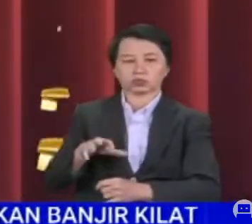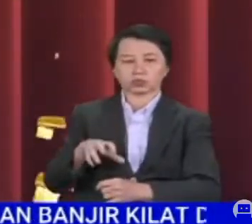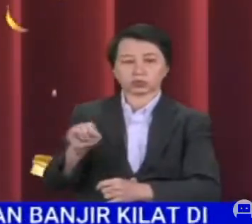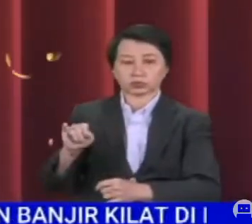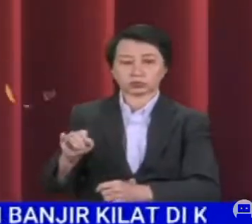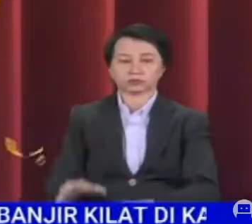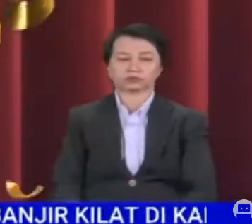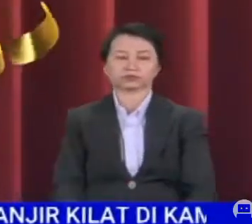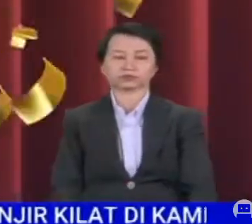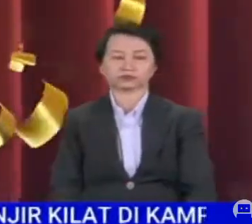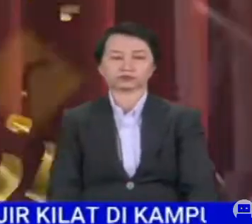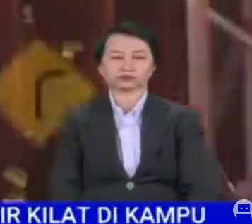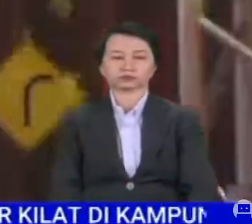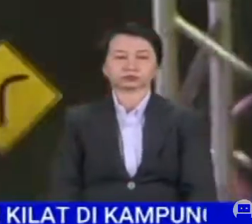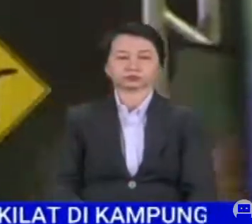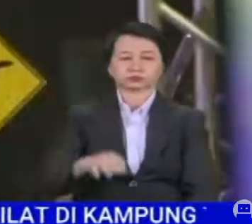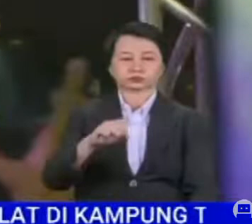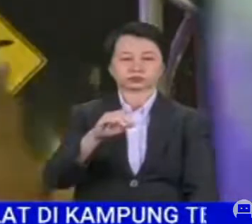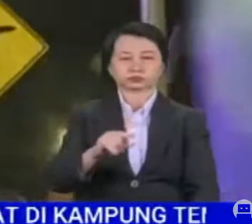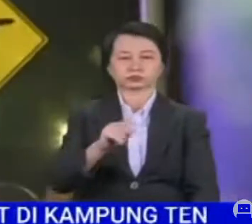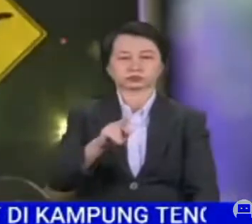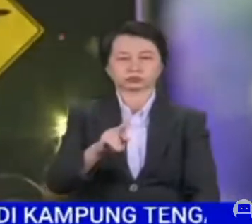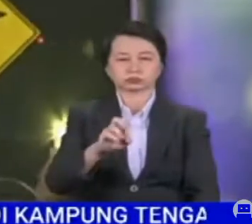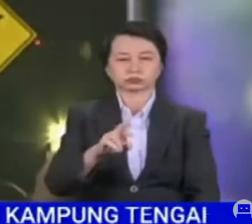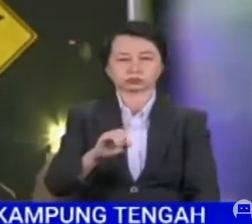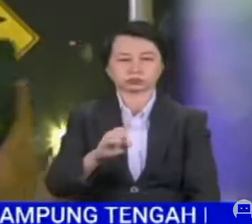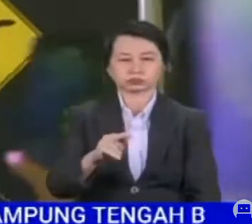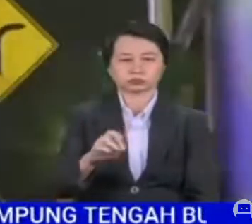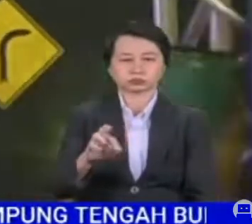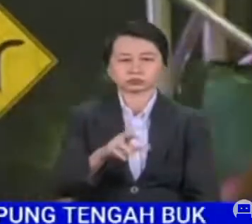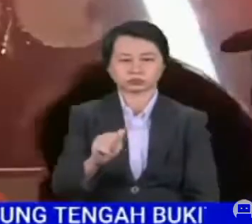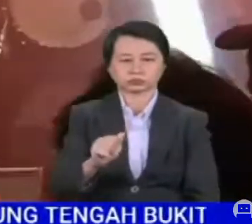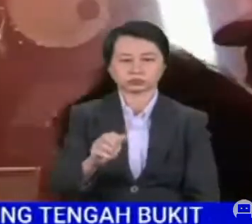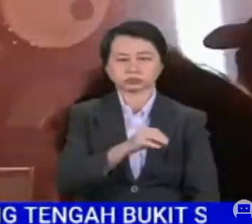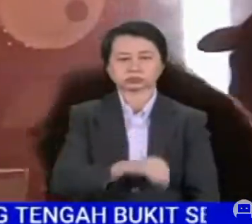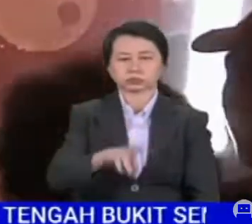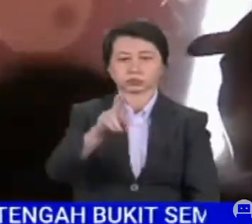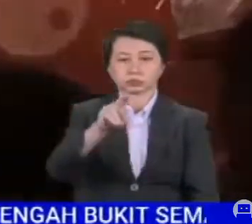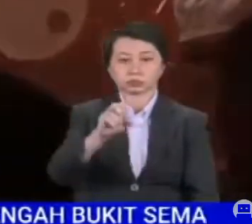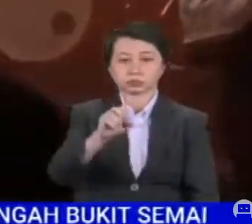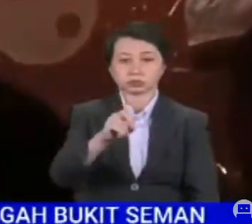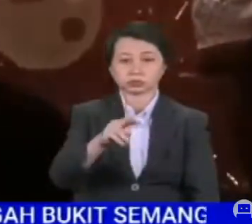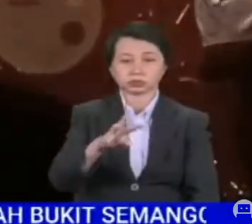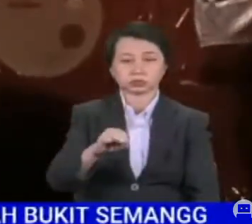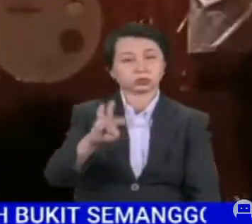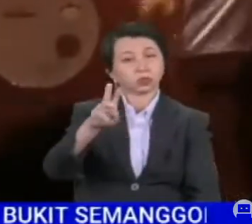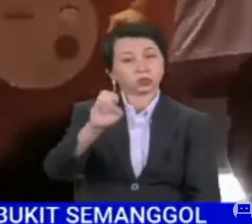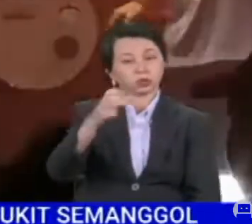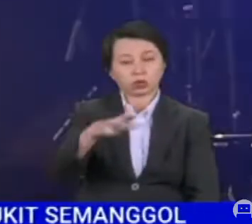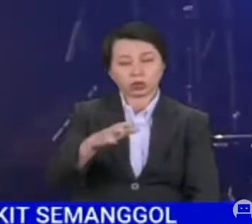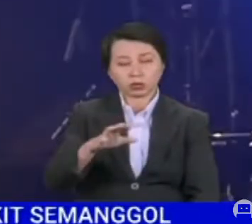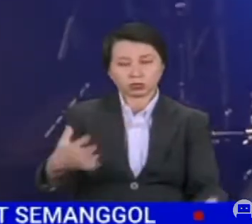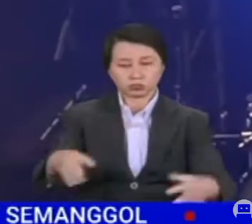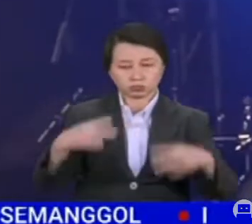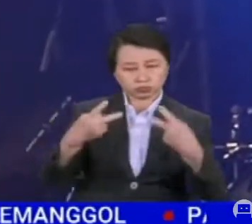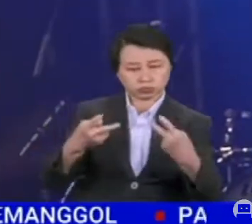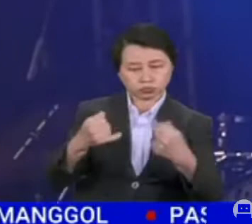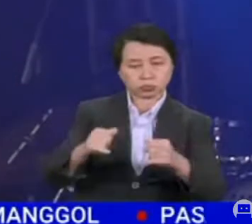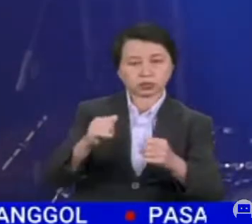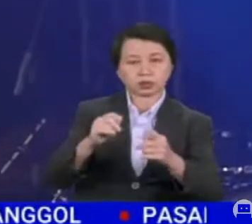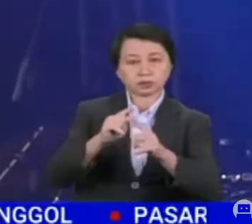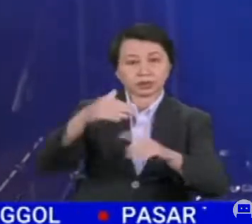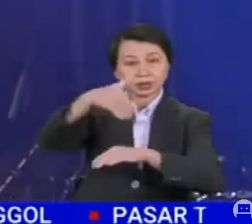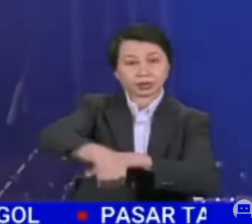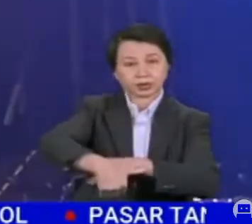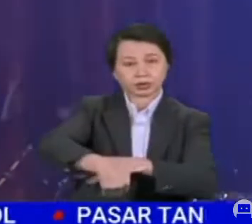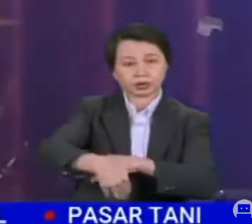Masdo, Flo 88, Noh Saleh, Zinaka, K-Click dan Yoni Boy antara artis yang telah menggegarkan Havoc Midnight Concert